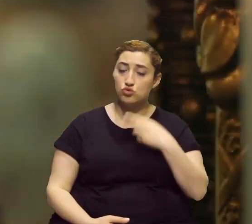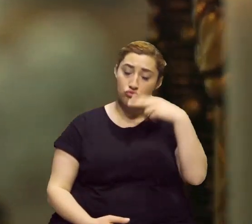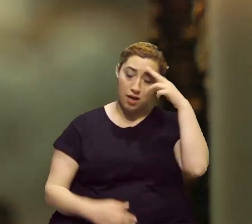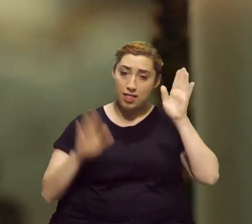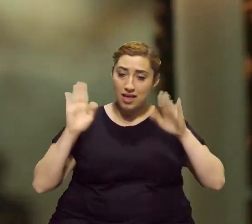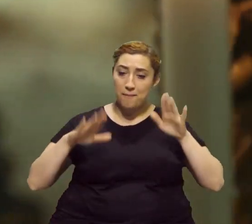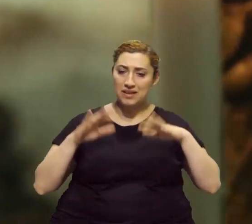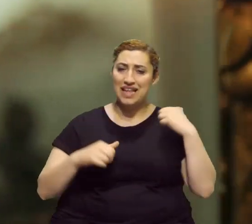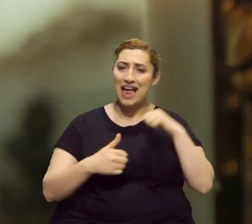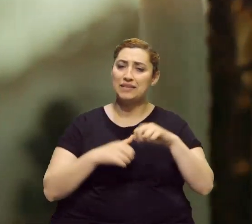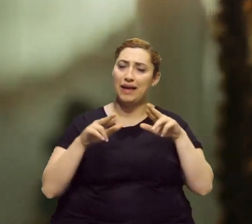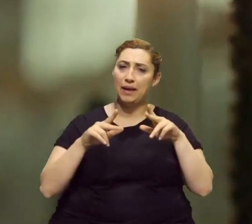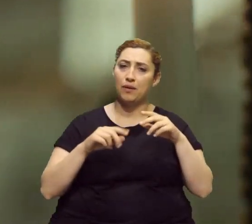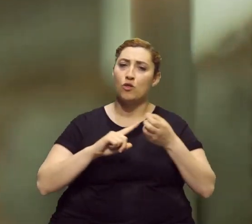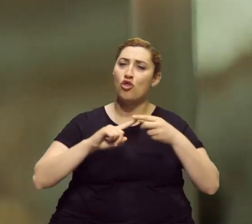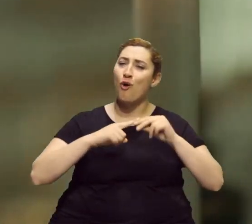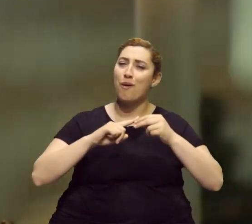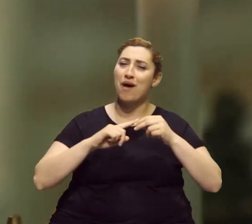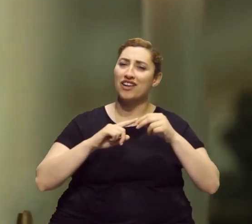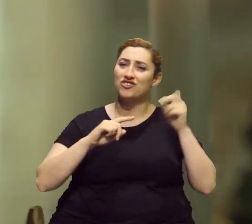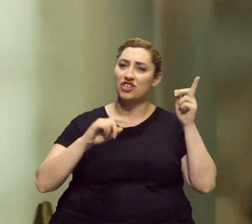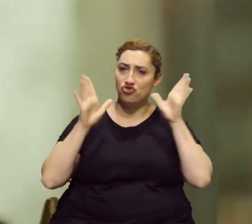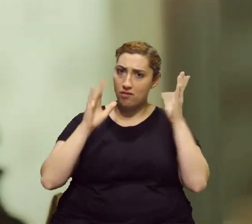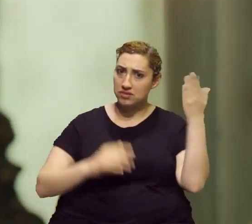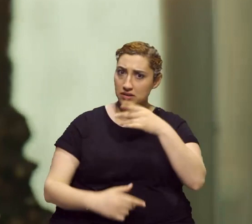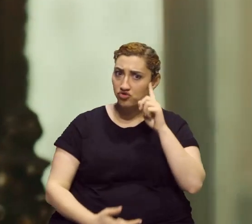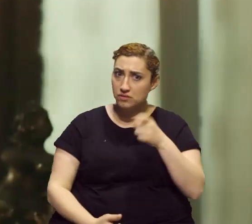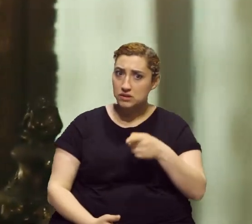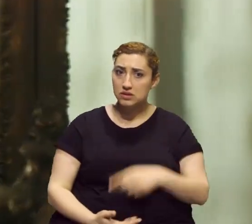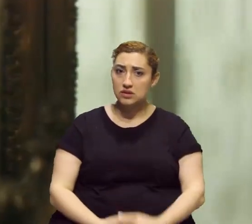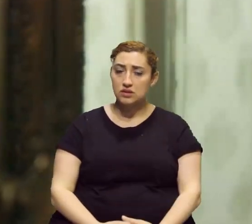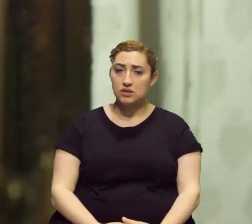Cuma namazınızı yine her zamanki gibi Dolmabahçe'de mi kılıyorsunuz? Yeni yaver.